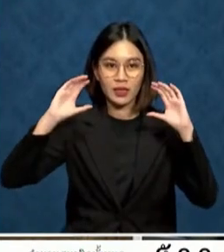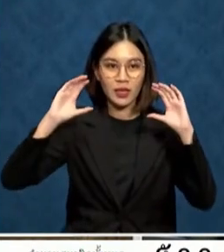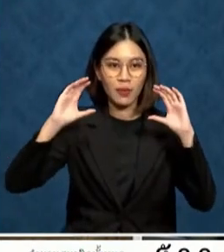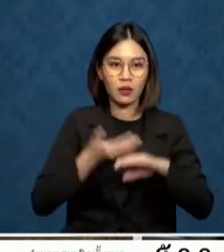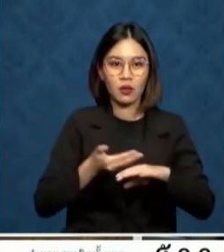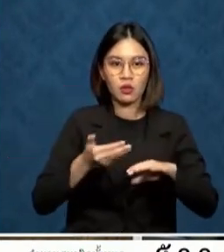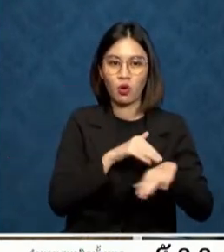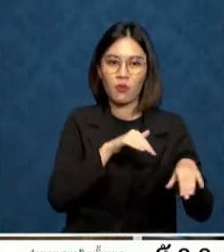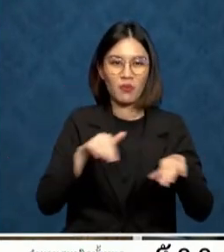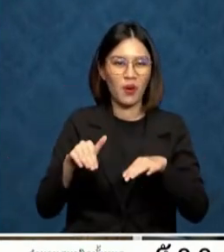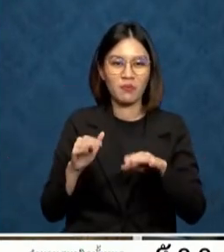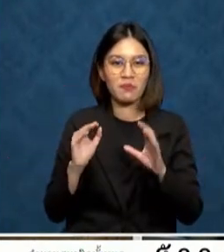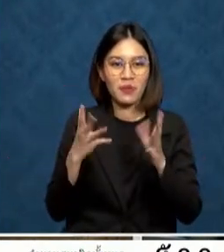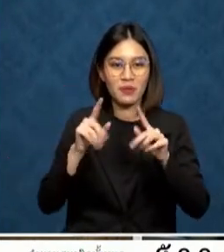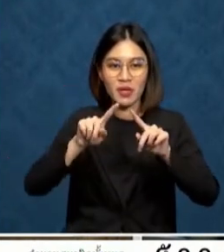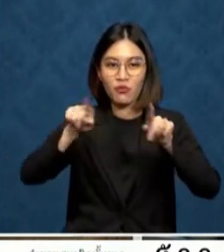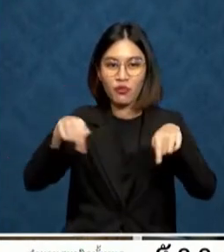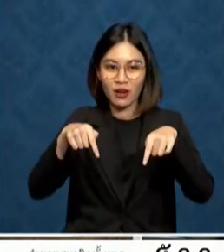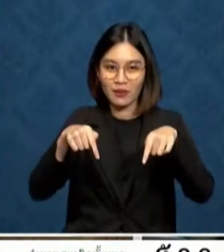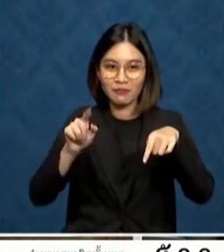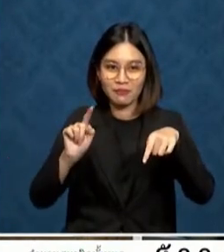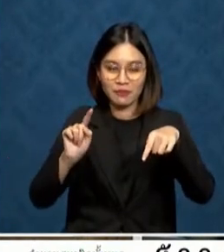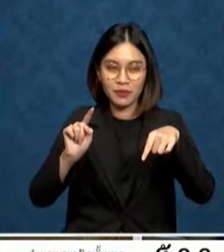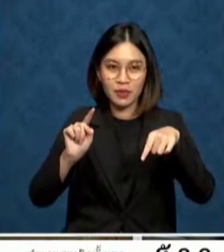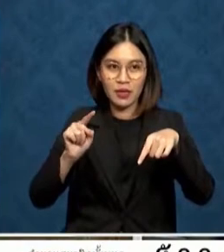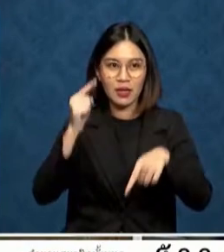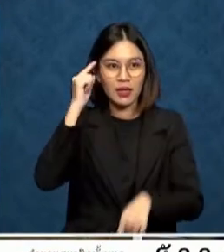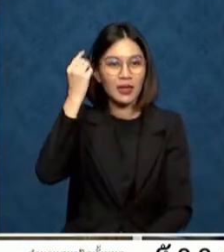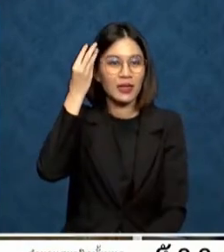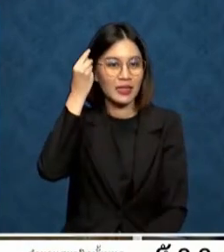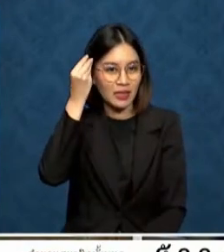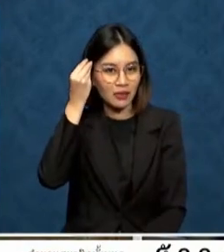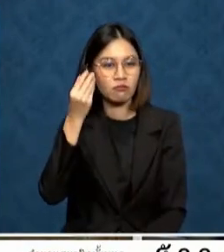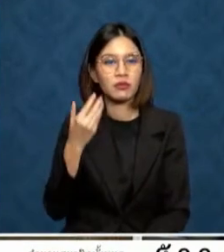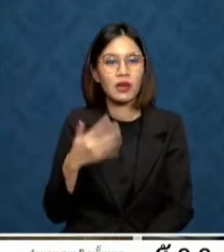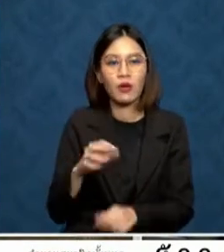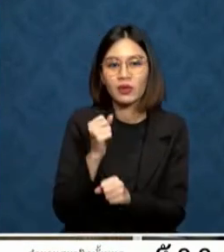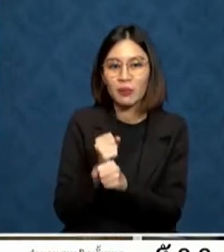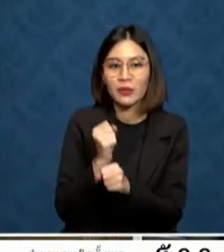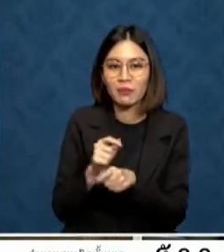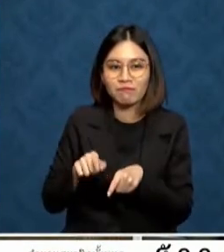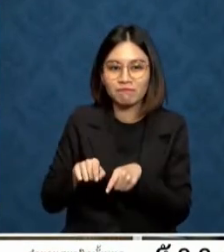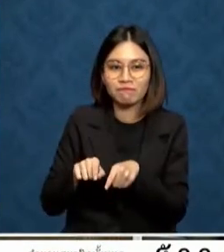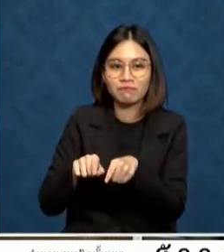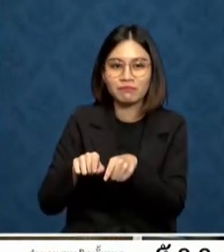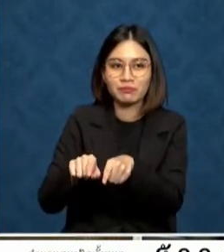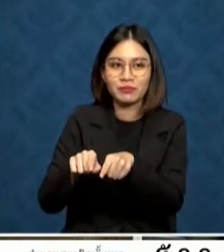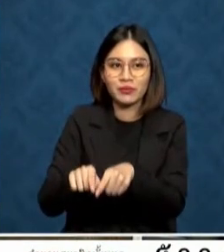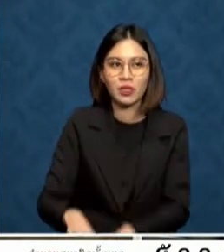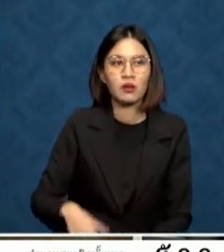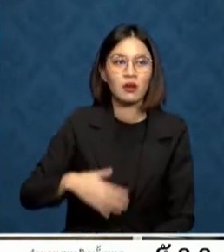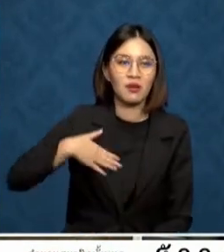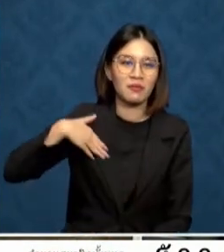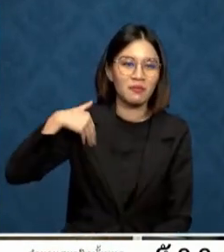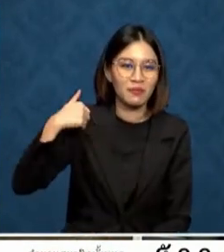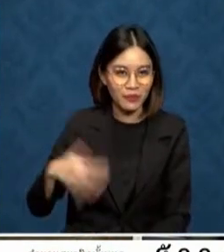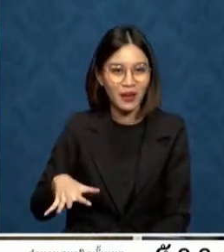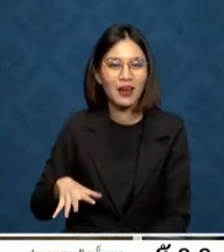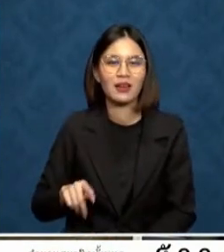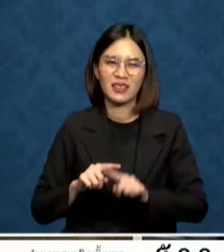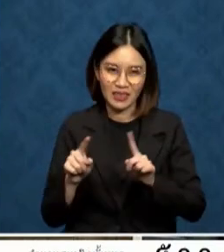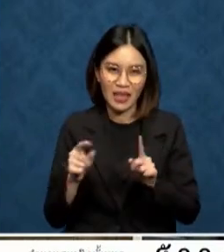เตรียมการบ้านมาก่อนวงเล็บนะครับคิดไปทำไปนะครับท่านเบื่อคำนี้แต่มันก็เป็นแบบนั้นนะครับ